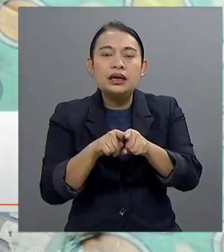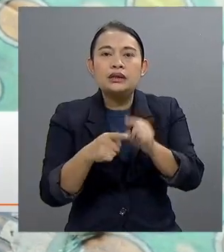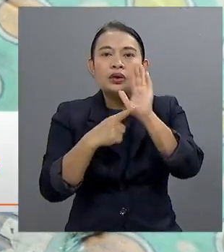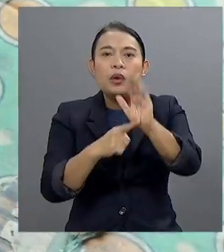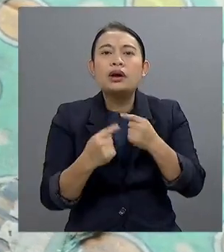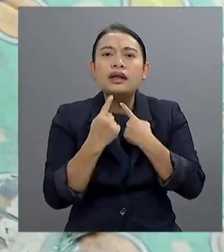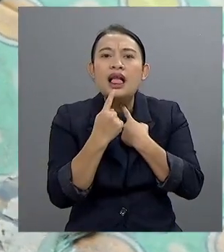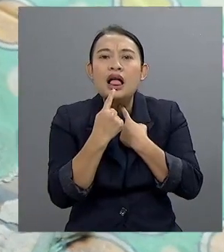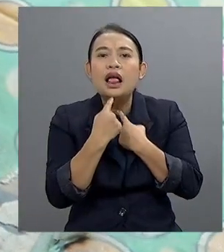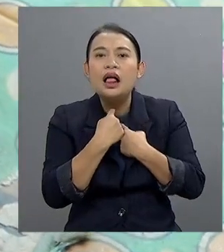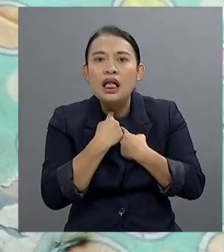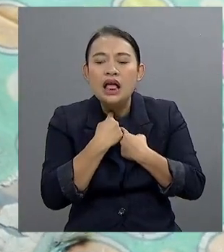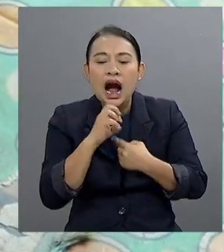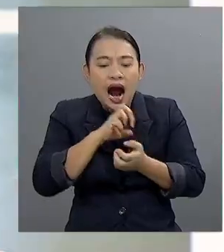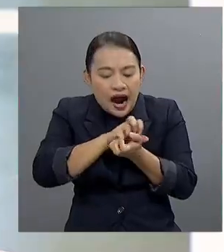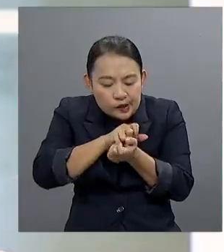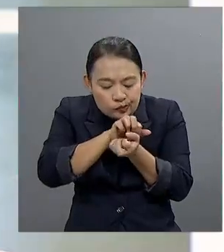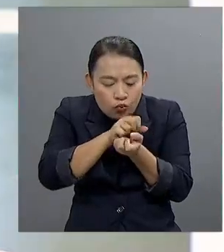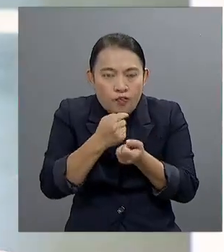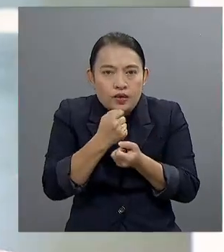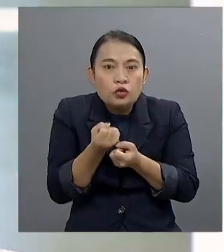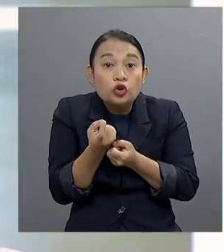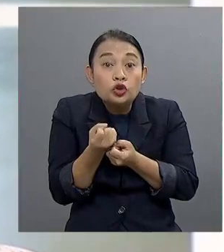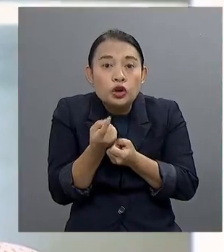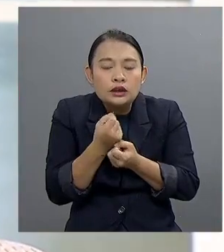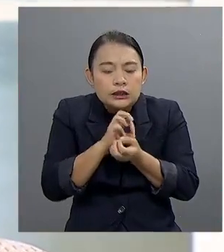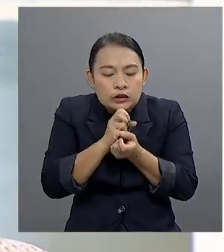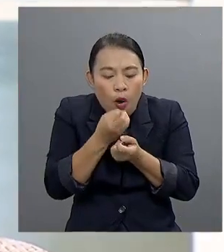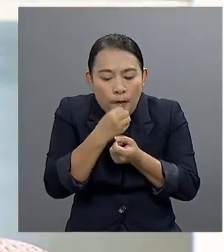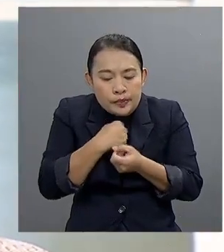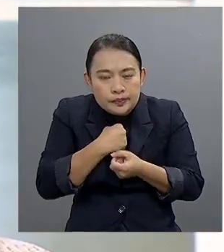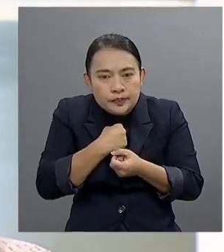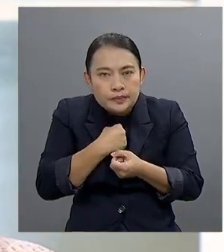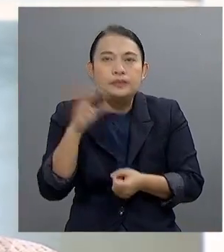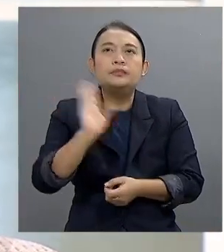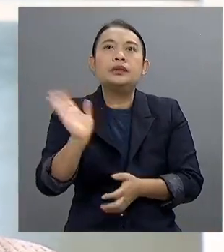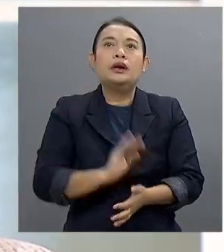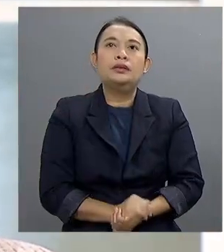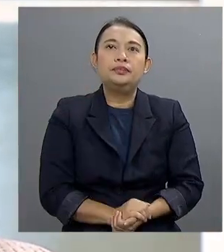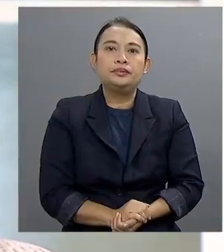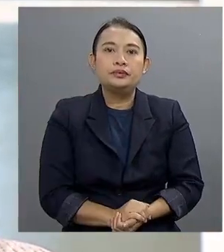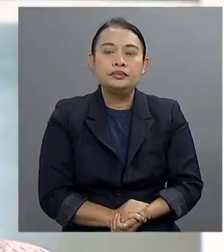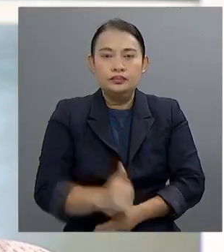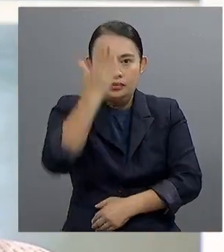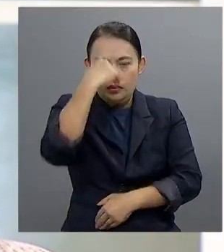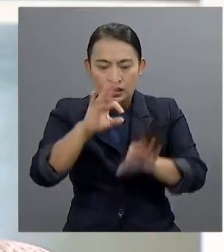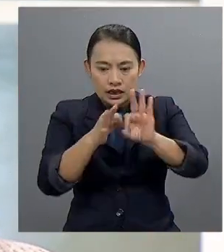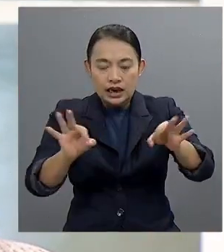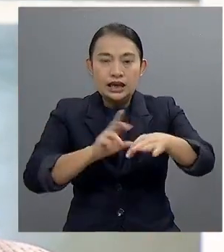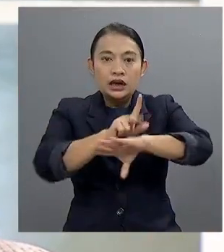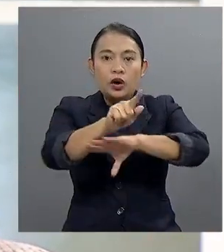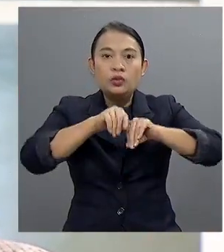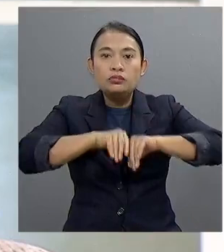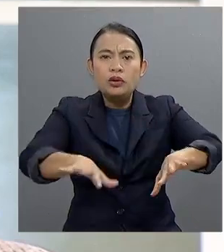คี้ยวยังไงกินใบกะเพราสดลงไปเนี่ยนะดังนั้นไม่ต้องปฏิบัติตามนะครับคุณผู้ชมครับข้อมูลนี้ที่แชร์กันอยู่เป็นข้อมูลที่บิด